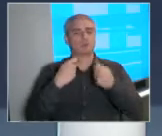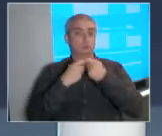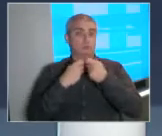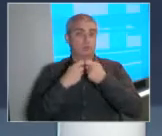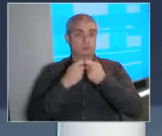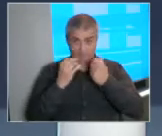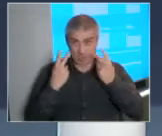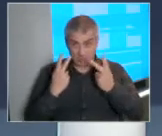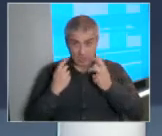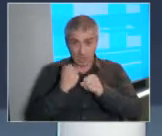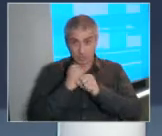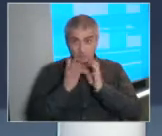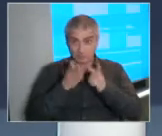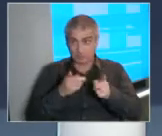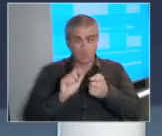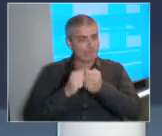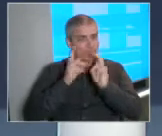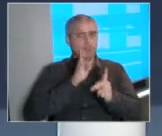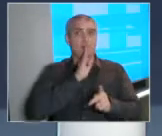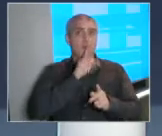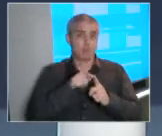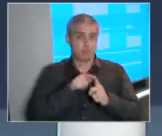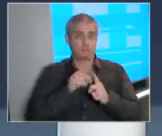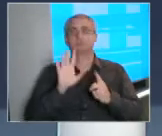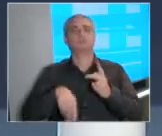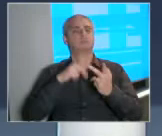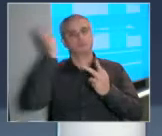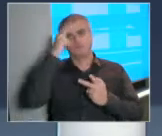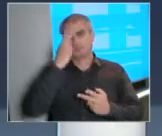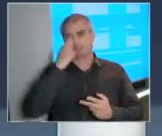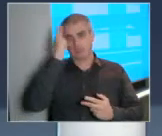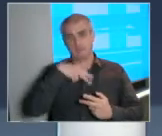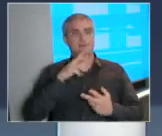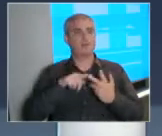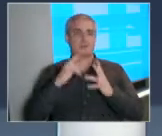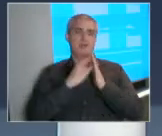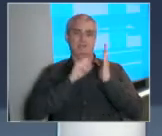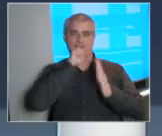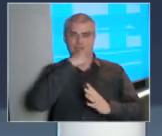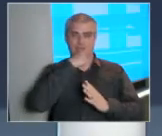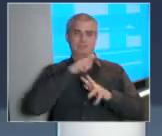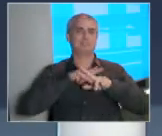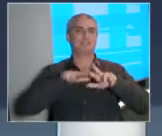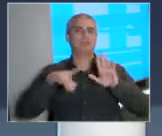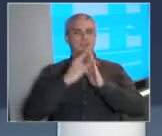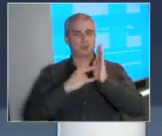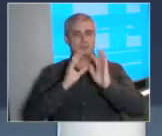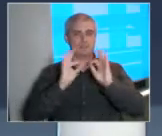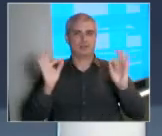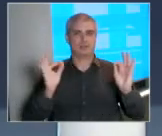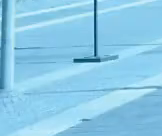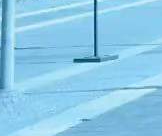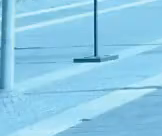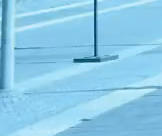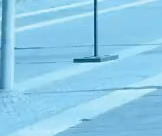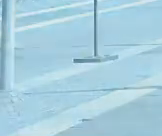משותפת. האם כדאי ללכת במסלול הזה ואיפה יש שם בעיות? ננסה להבין, וכמובן, חקיקה היסטורית. סטטוס חוק. אנחנו מתחילים.